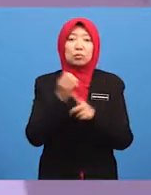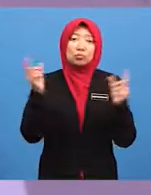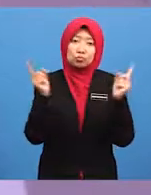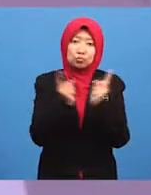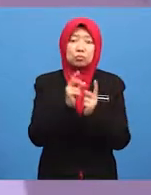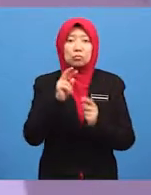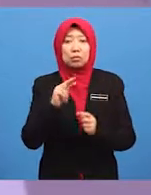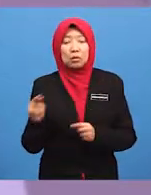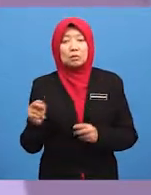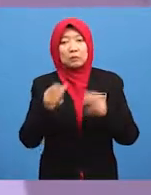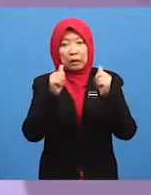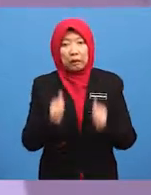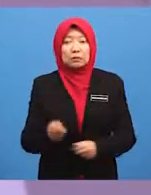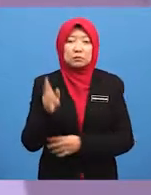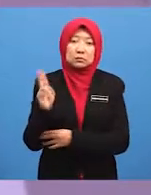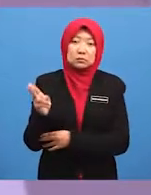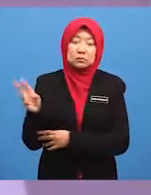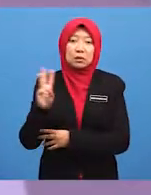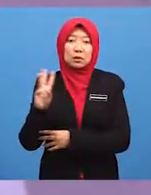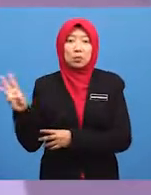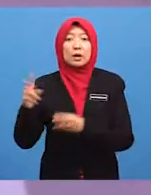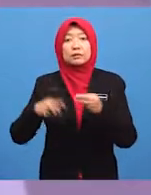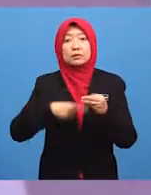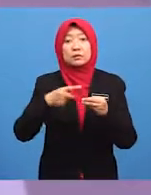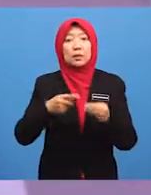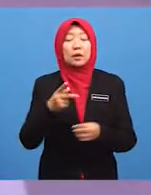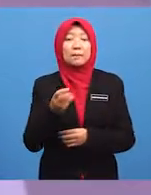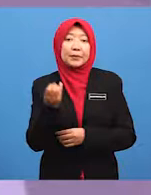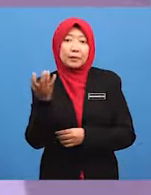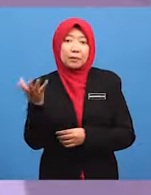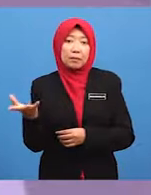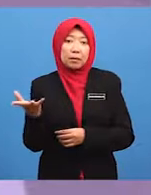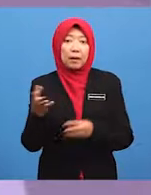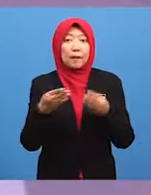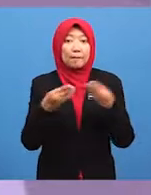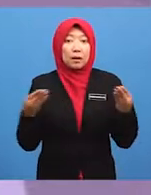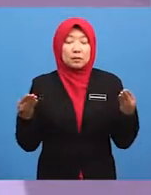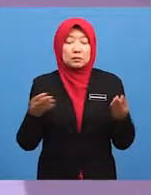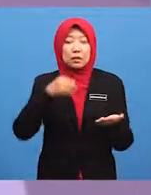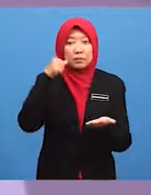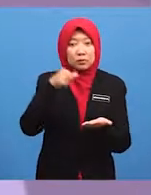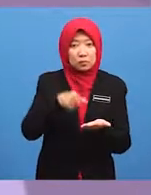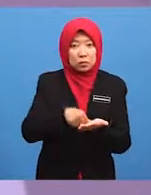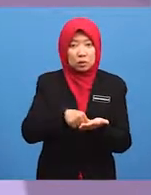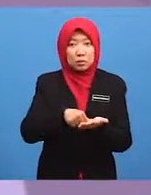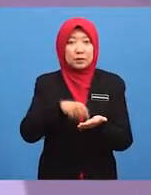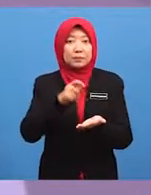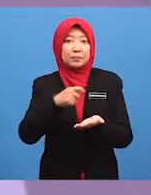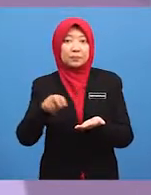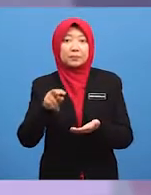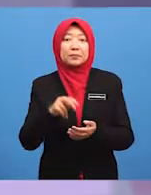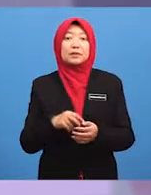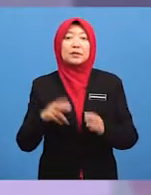oleh ahli sejarawan mengenai perkembangan bahasa dan tulisan serta persuratan di Kerajaan Gangga